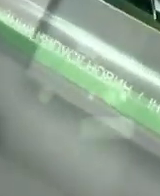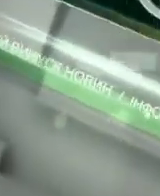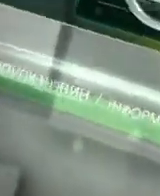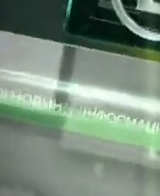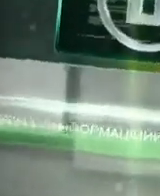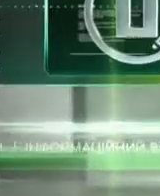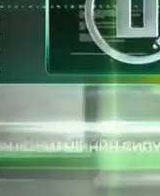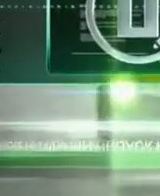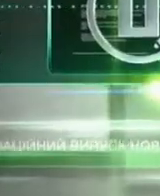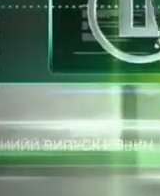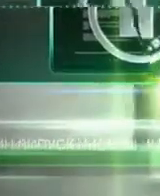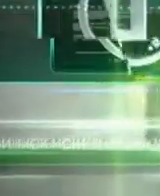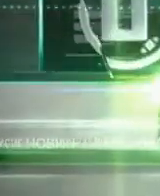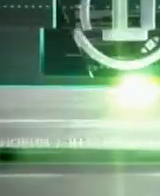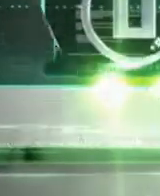Музика